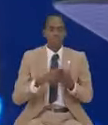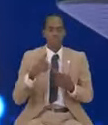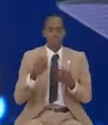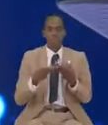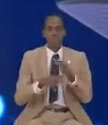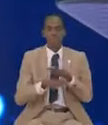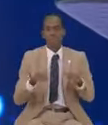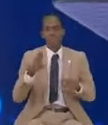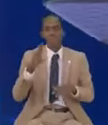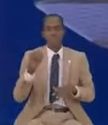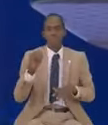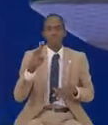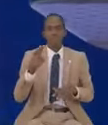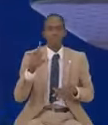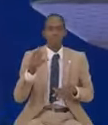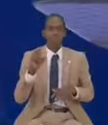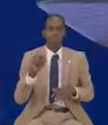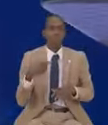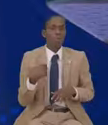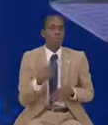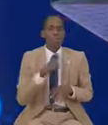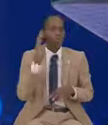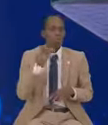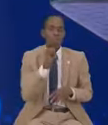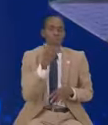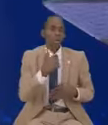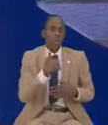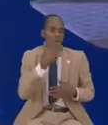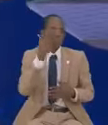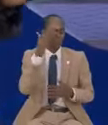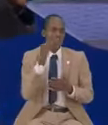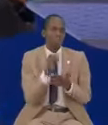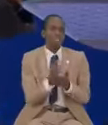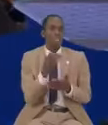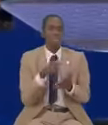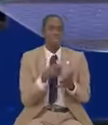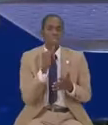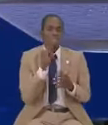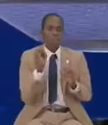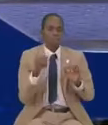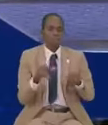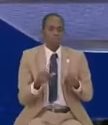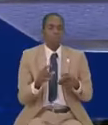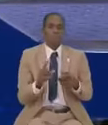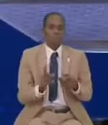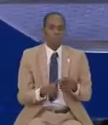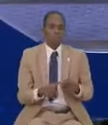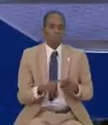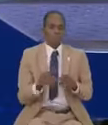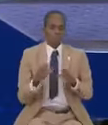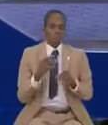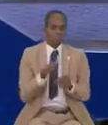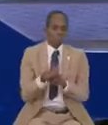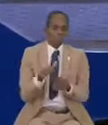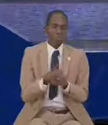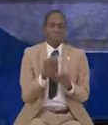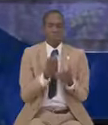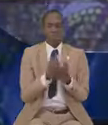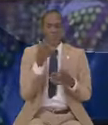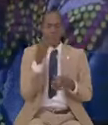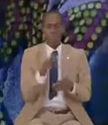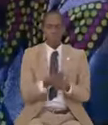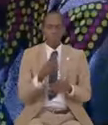qu'il est possible d'accomplir littéralement la prophétie design que gratuitement dans le feu que quand il traverse